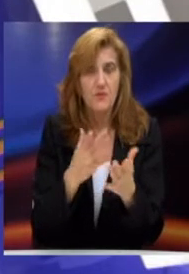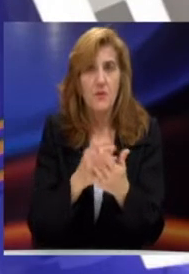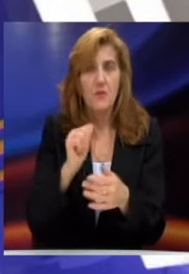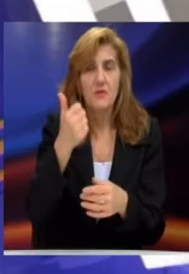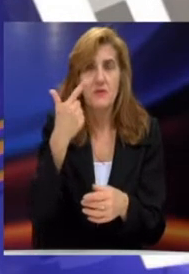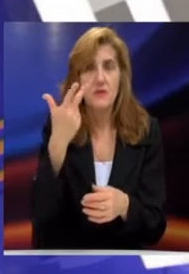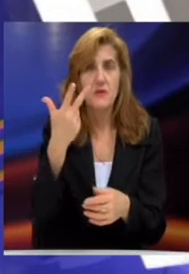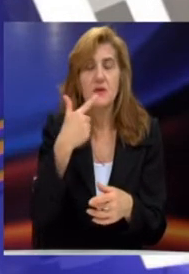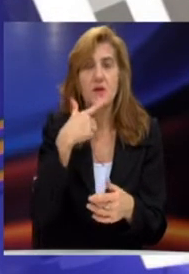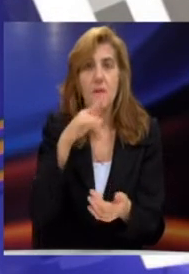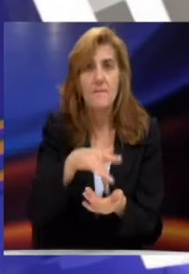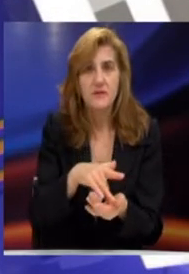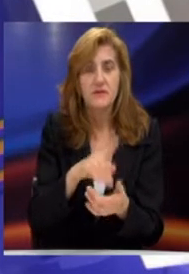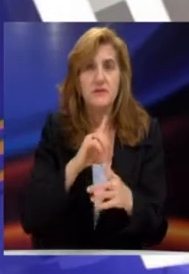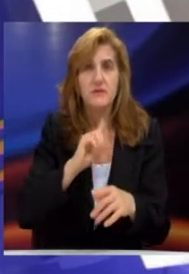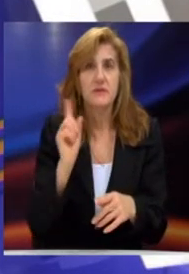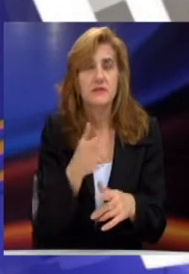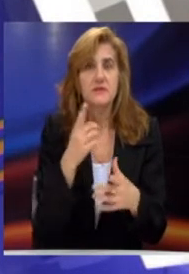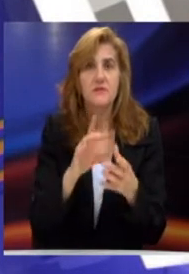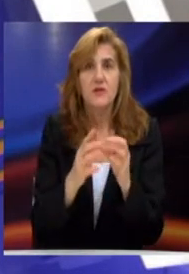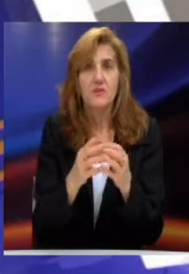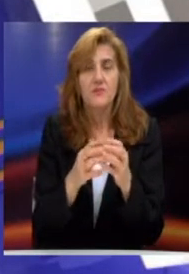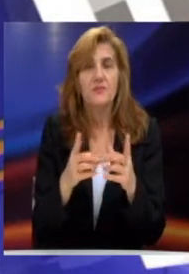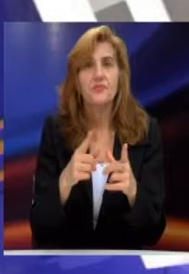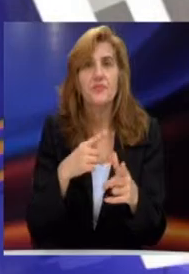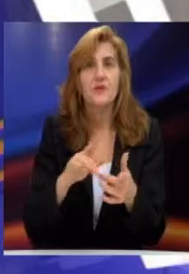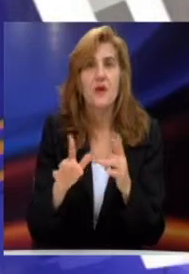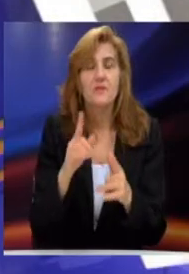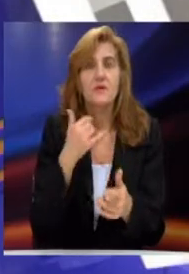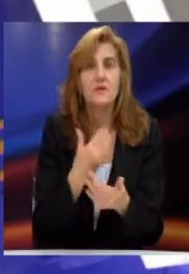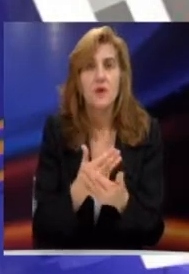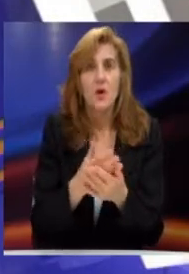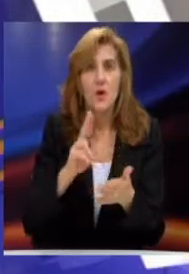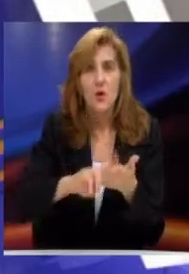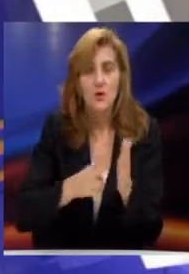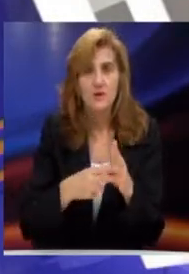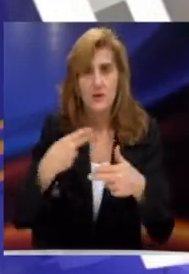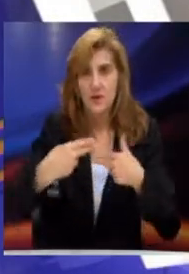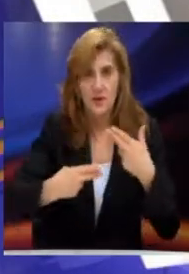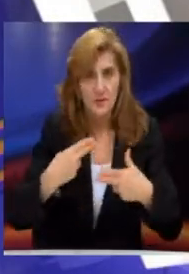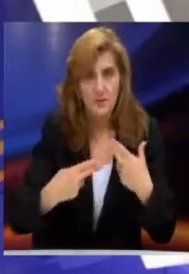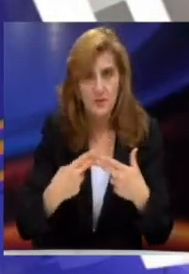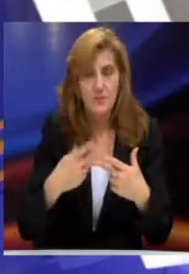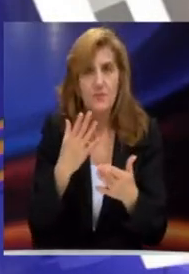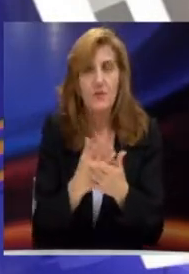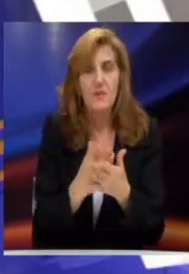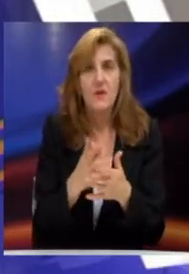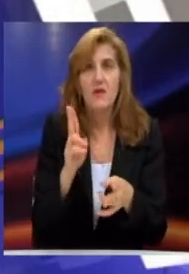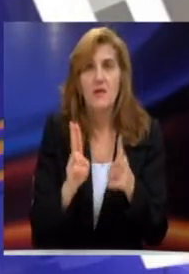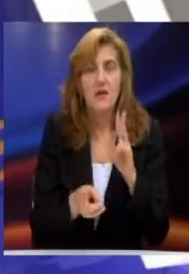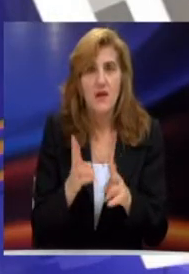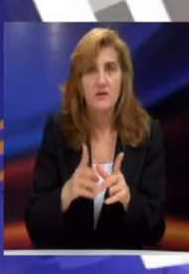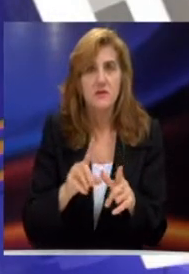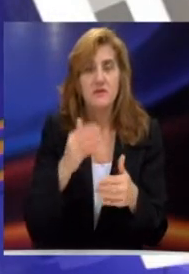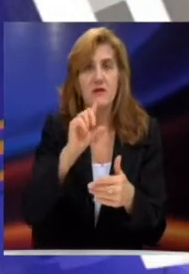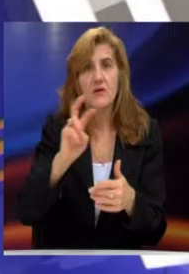za prva tri mesta iz sve četiri kategorije u kojima su se đaci takmičili. Takmičara je ocenjivao stručni žiri u čijem su sastavu bili